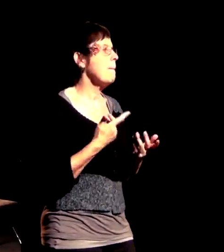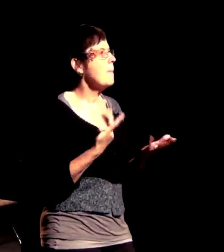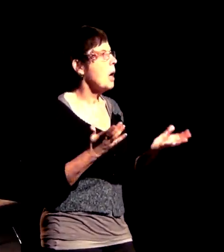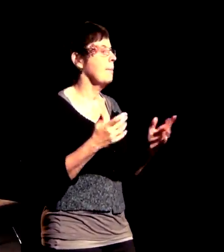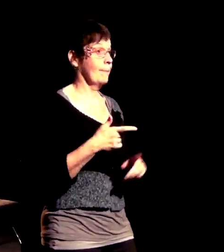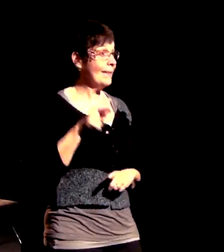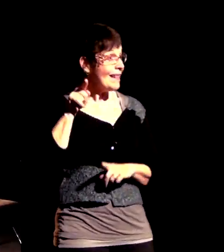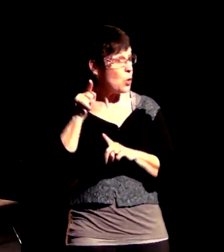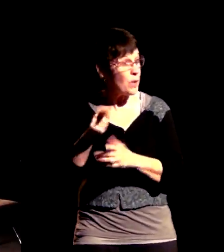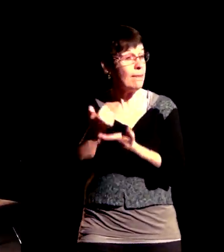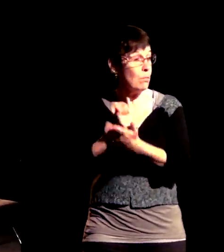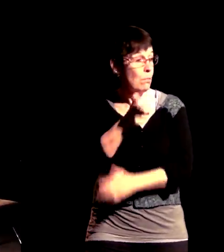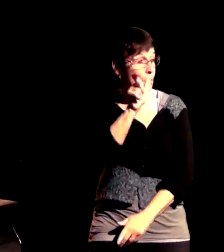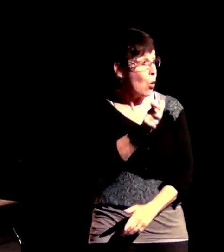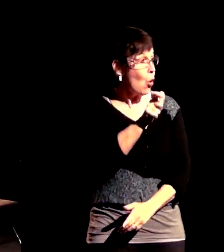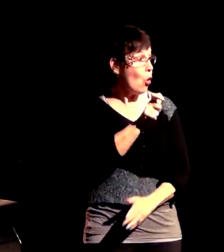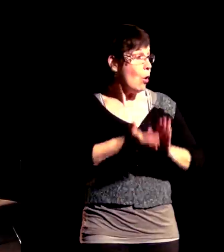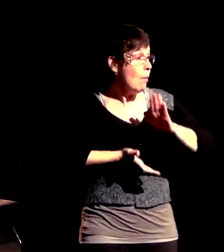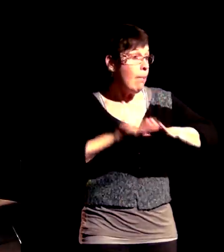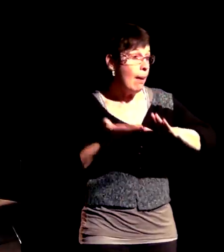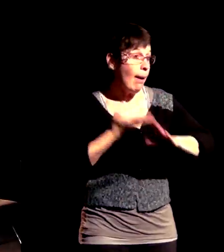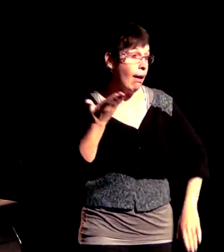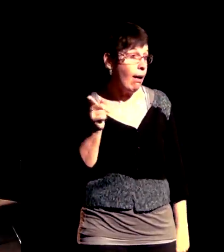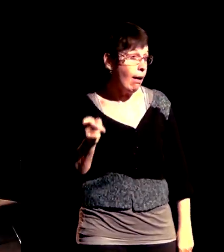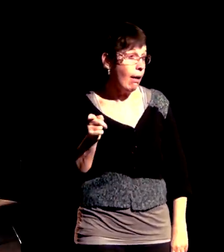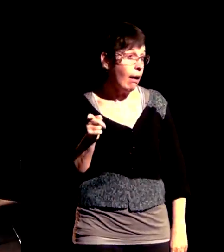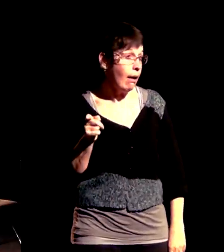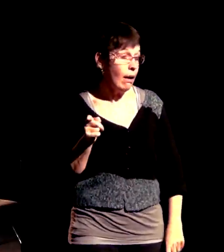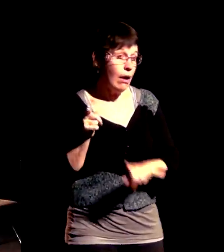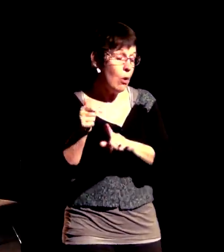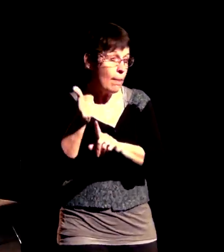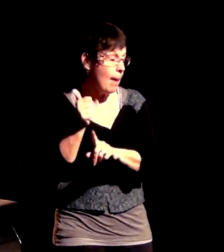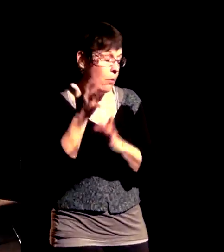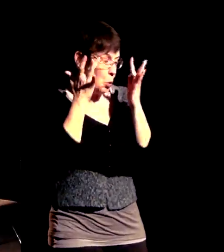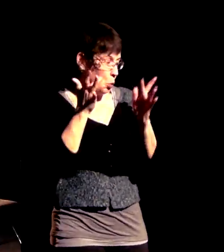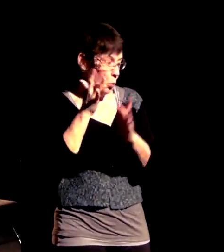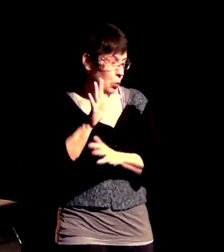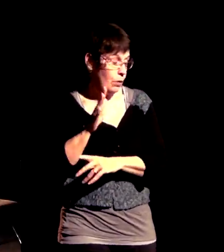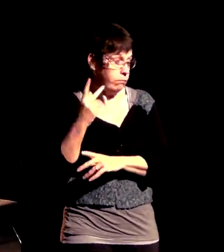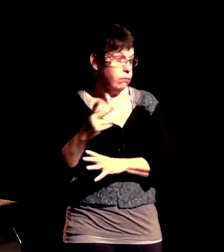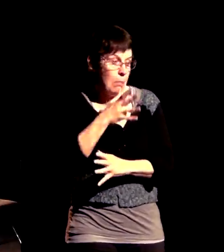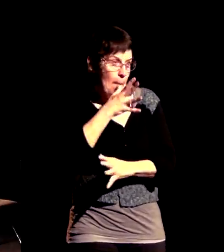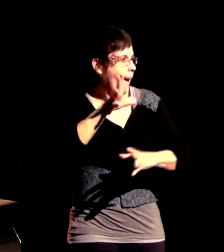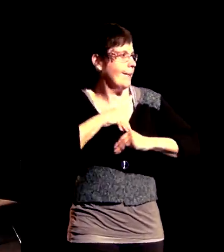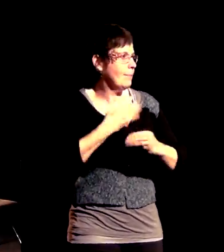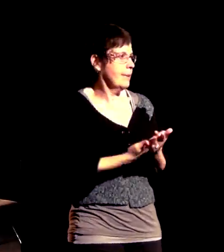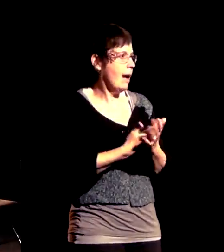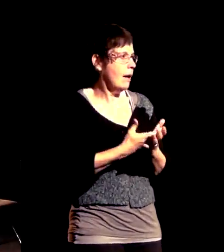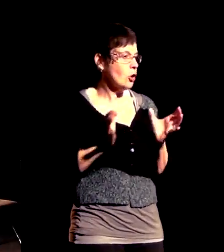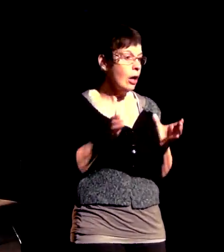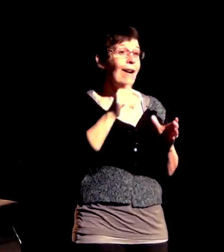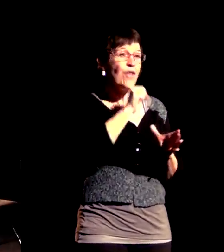Lui, il me dit, c'est barbare. Pour moi, là, tu me blesses dans ma culture, ça me tue que les vieux... Soient, voilà. Ou le nombre